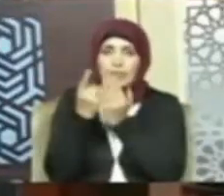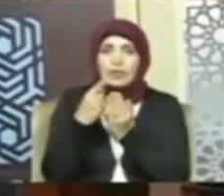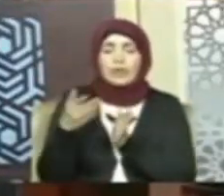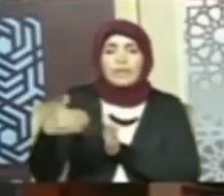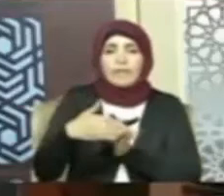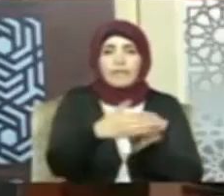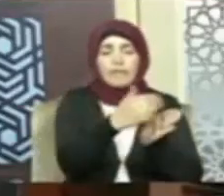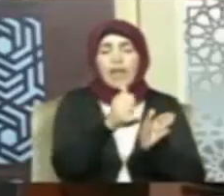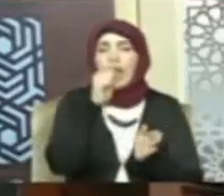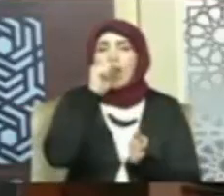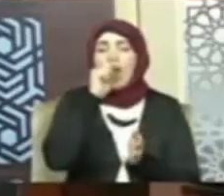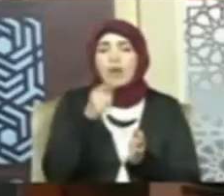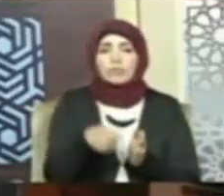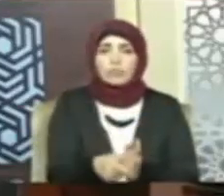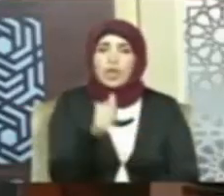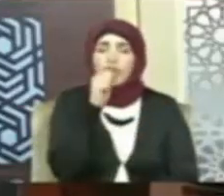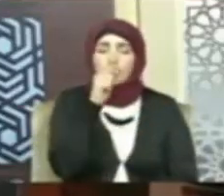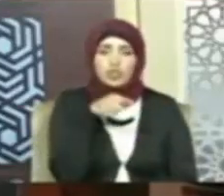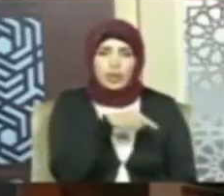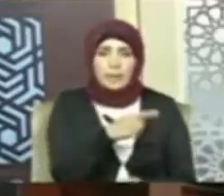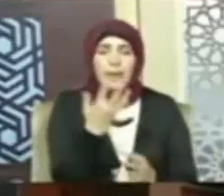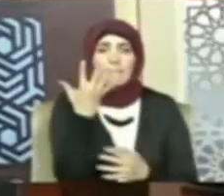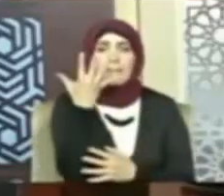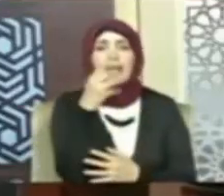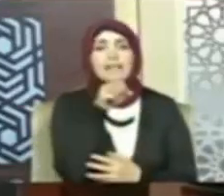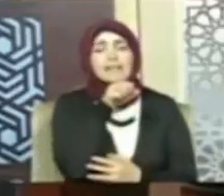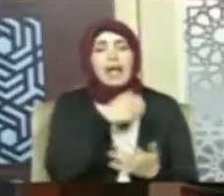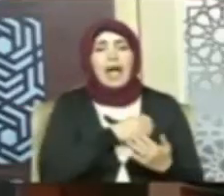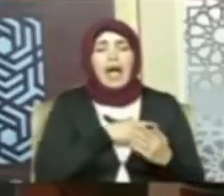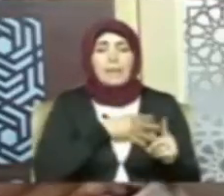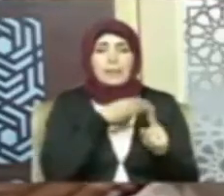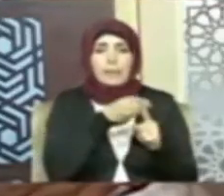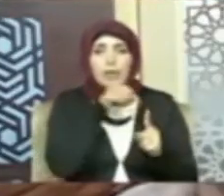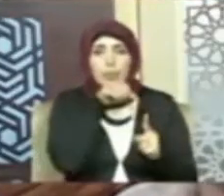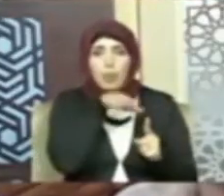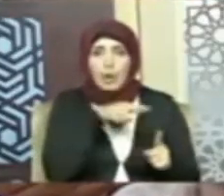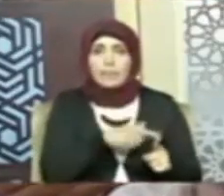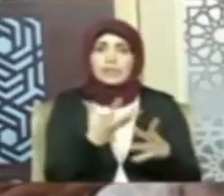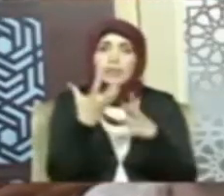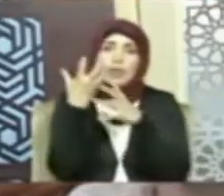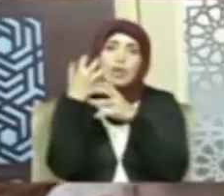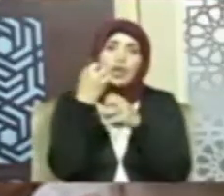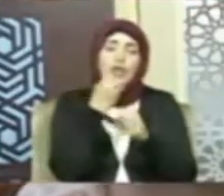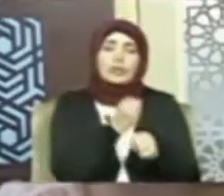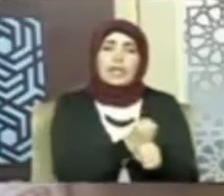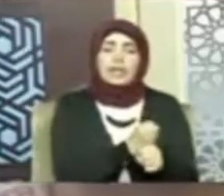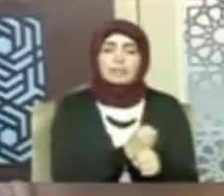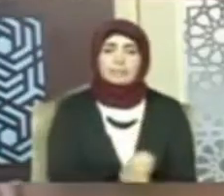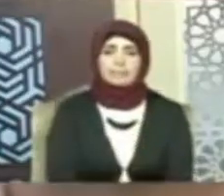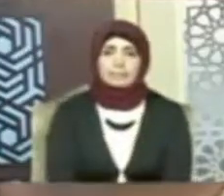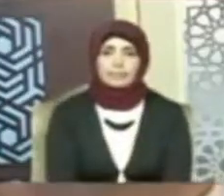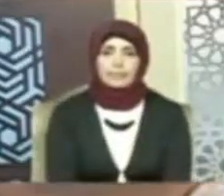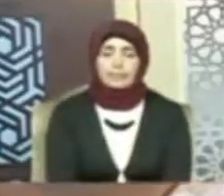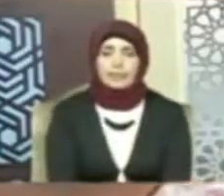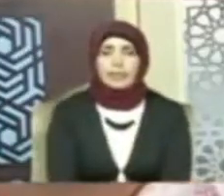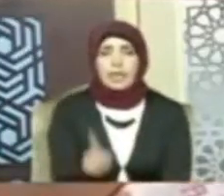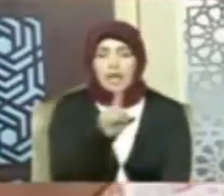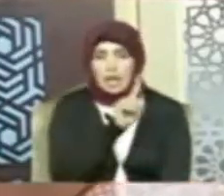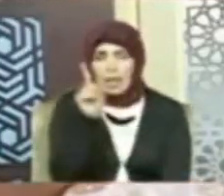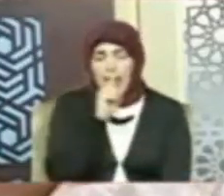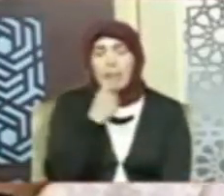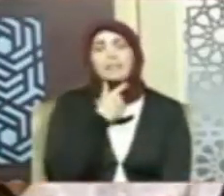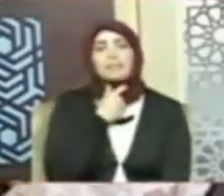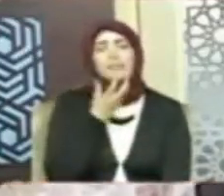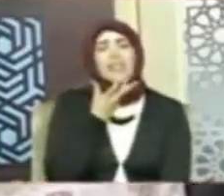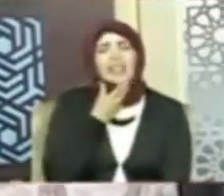الحوض شربة بيد حبيبك محمد صلى الله عليه وسلم لا نظمأ